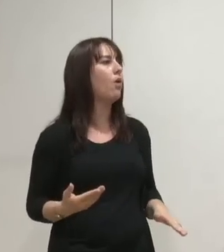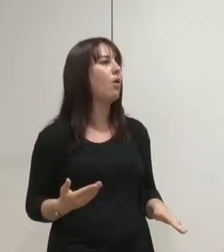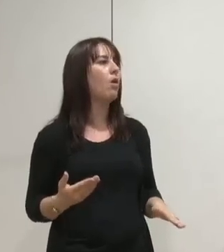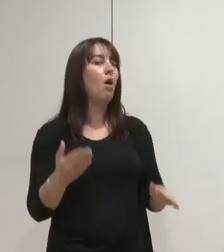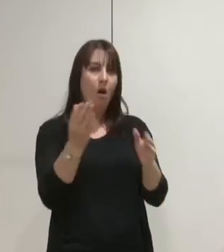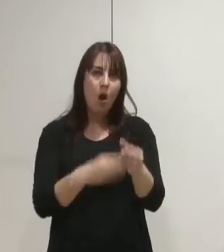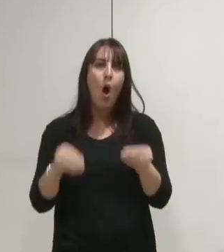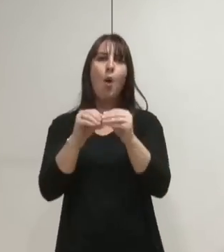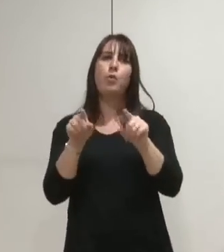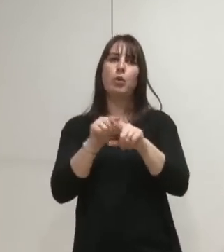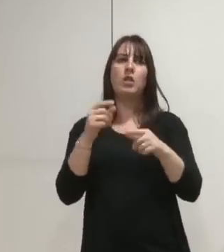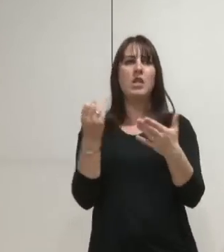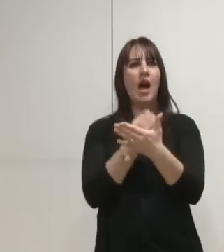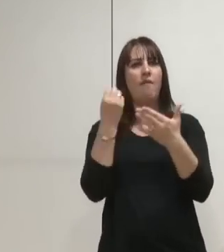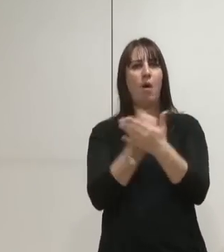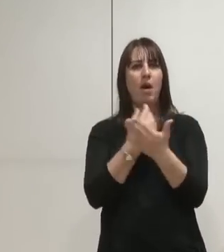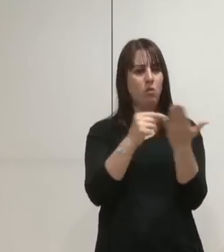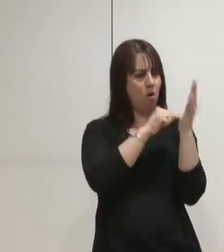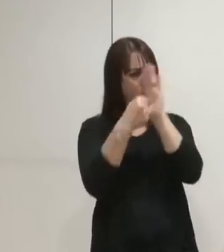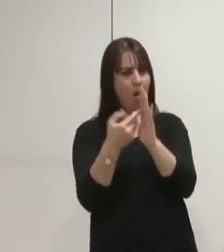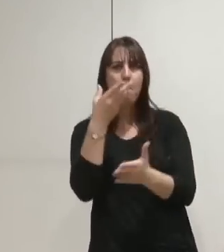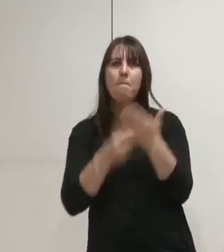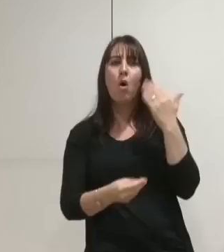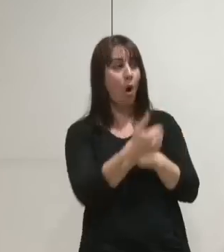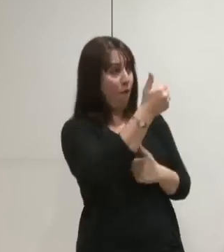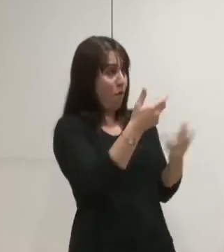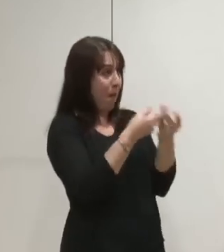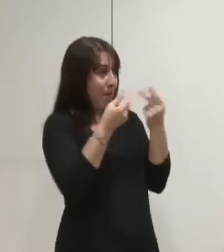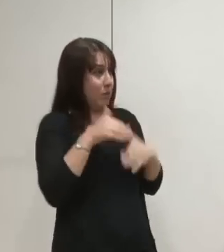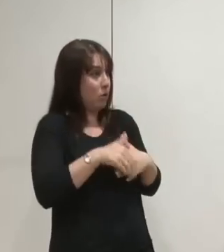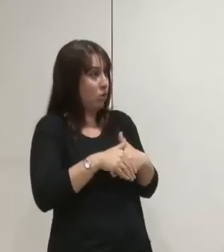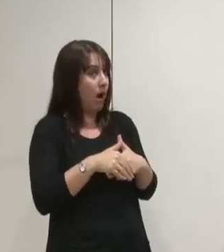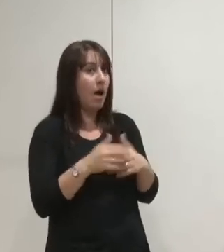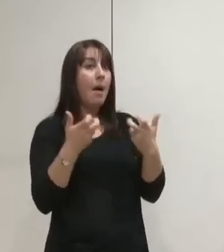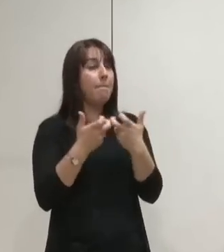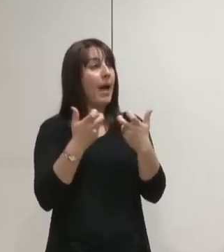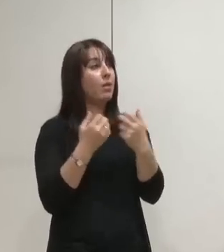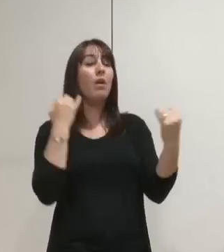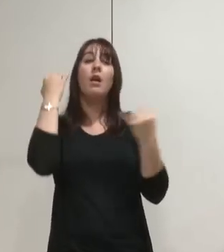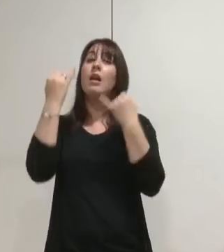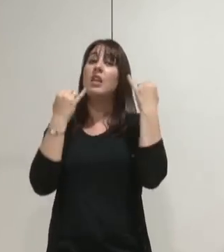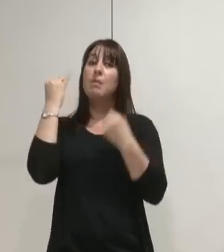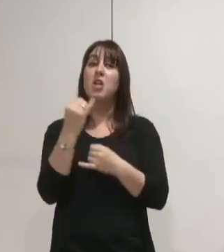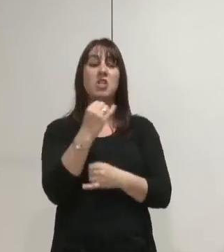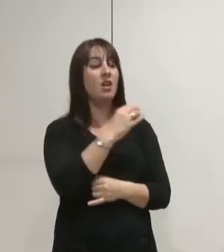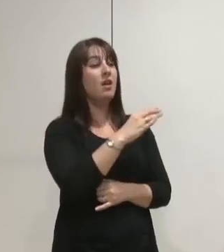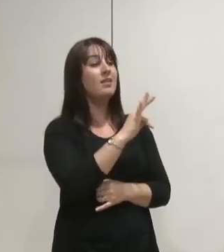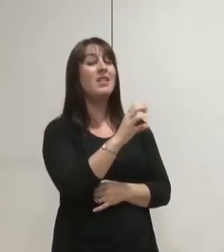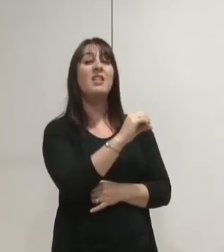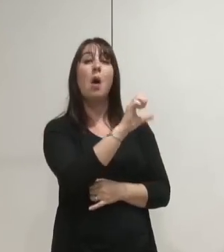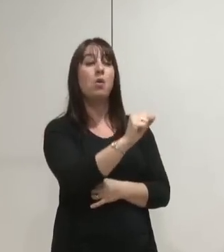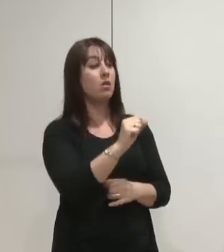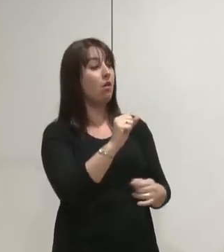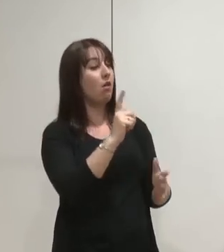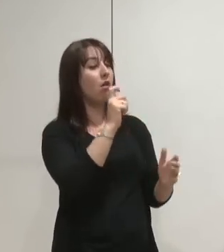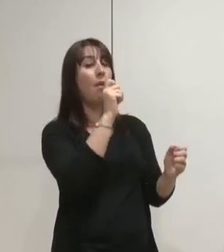un certain nombre d'éléments que vous avez souligné vous-même comme par exemple les pénalités qui seraient infligé à Citéos je ne doute pas qu'il y a des